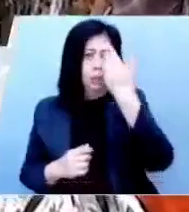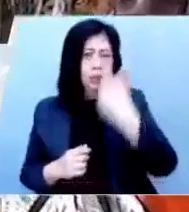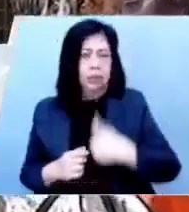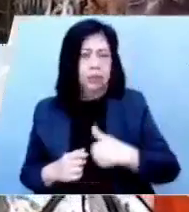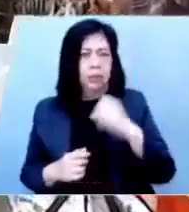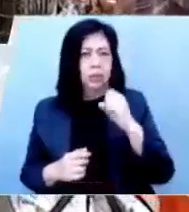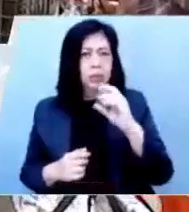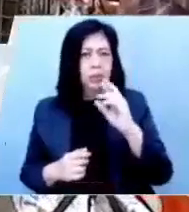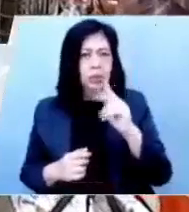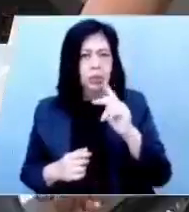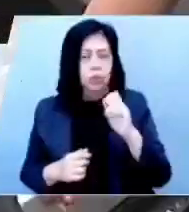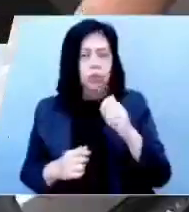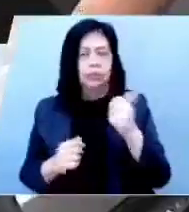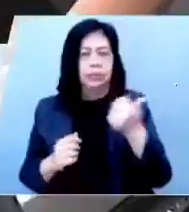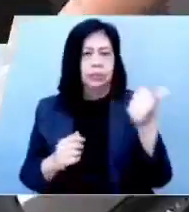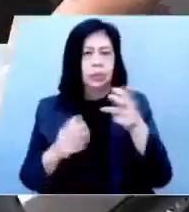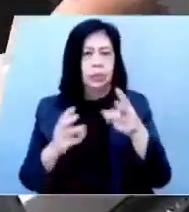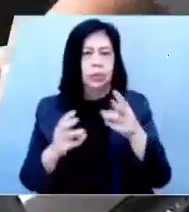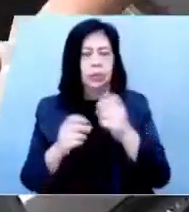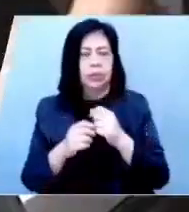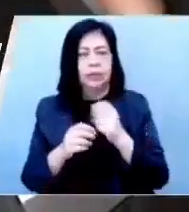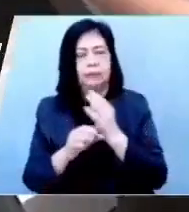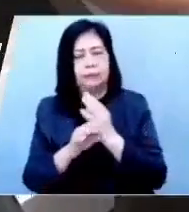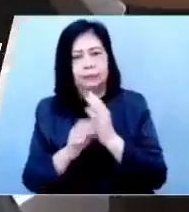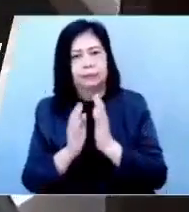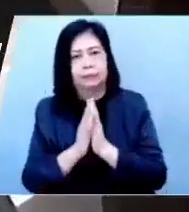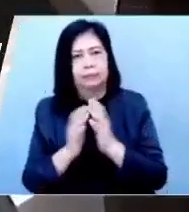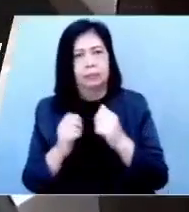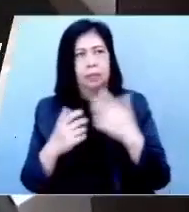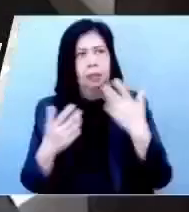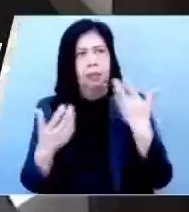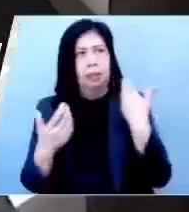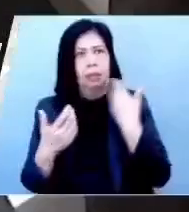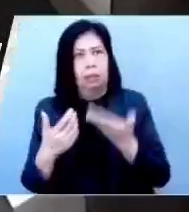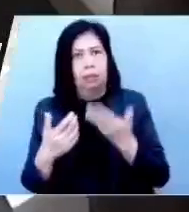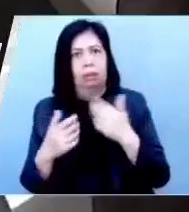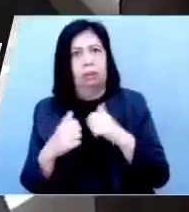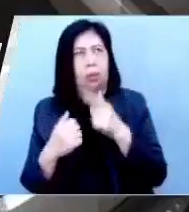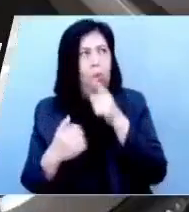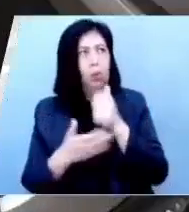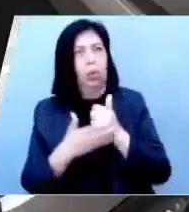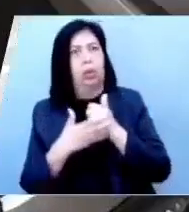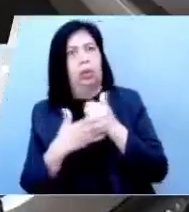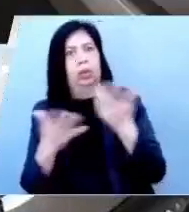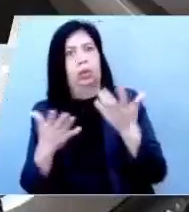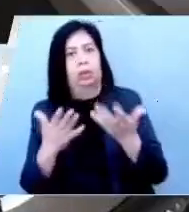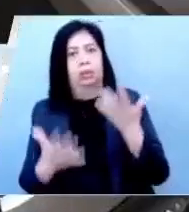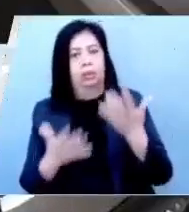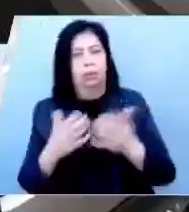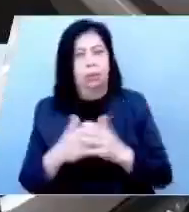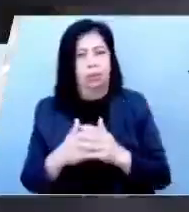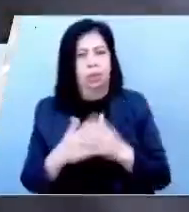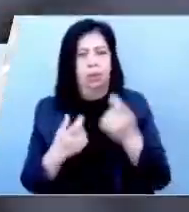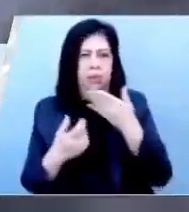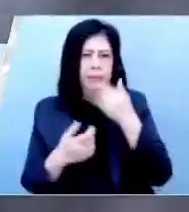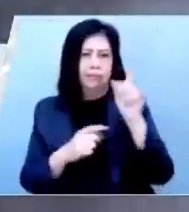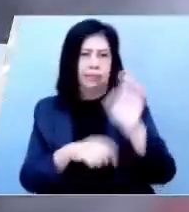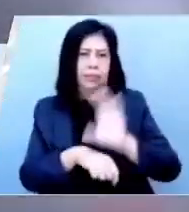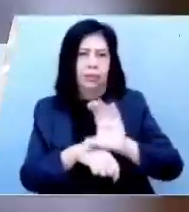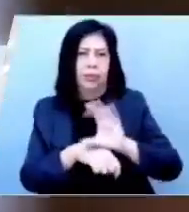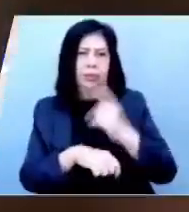na lang daw namamanata baka pag bumigay ako eh Wala hong tumulong kaagad sa akin sisim na lang po